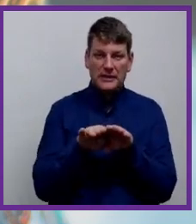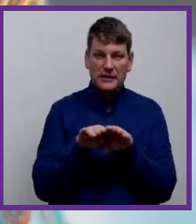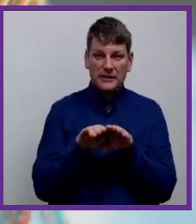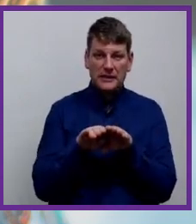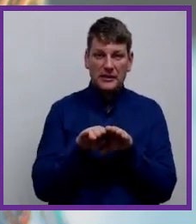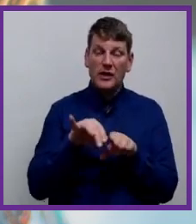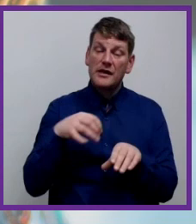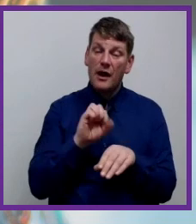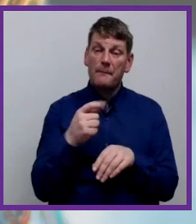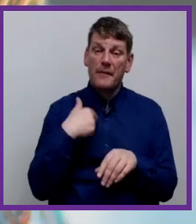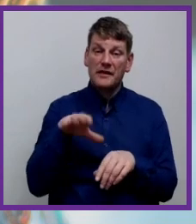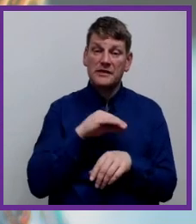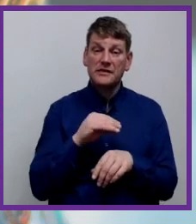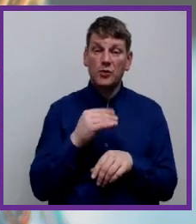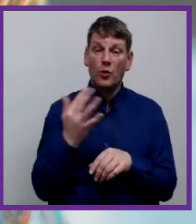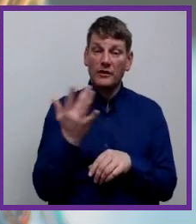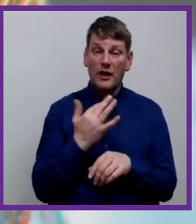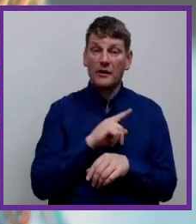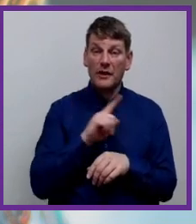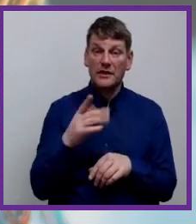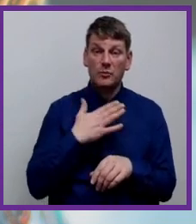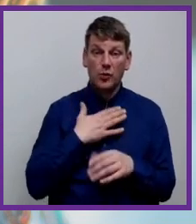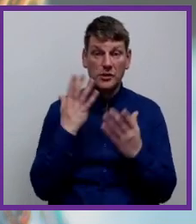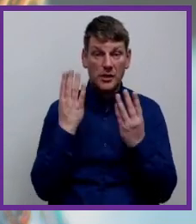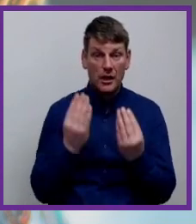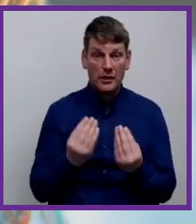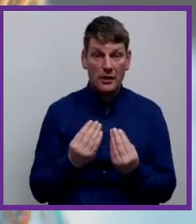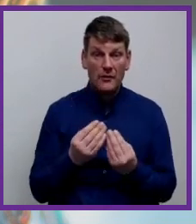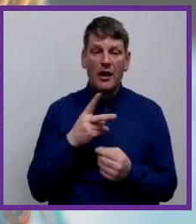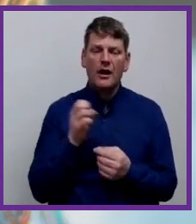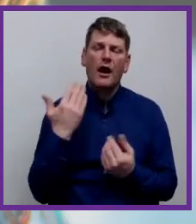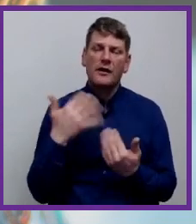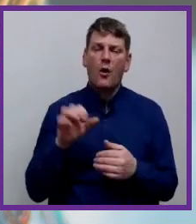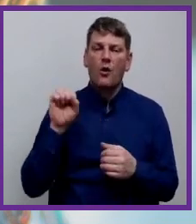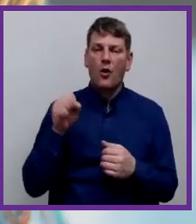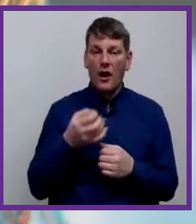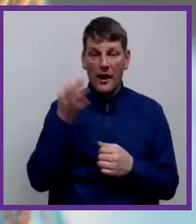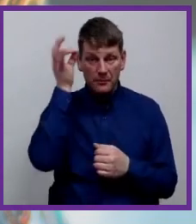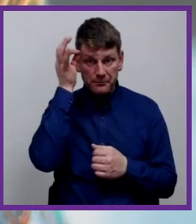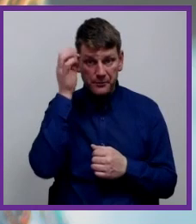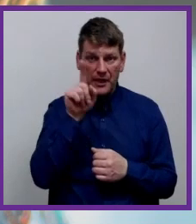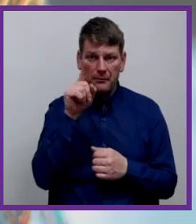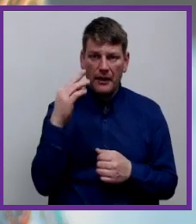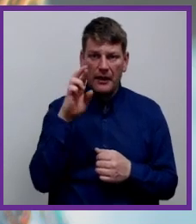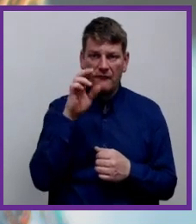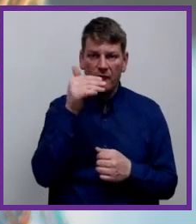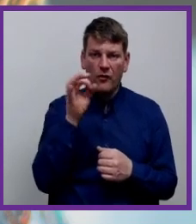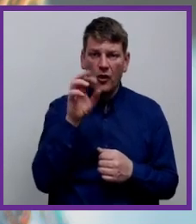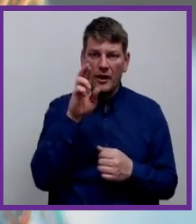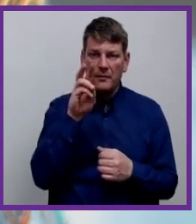ja mēs nonākam līdz mūsdienām, kur ir, kā jau te kolēģi minēja, performances,